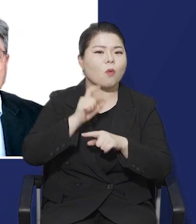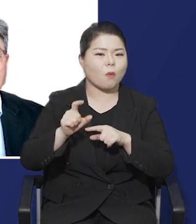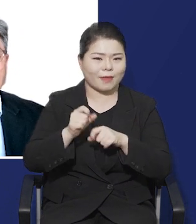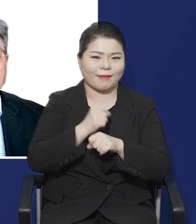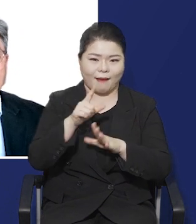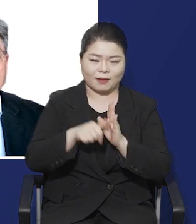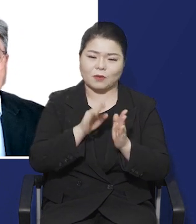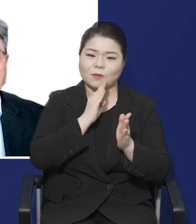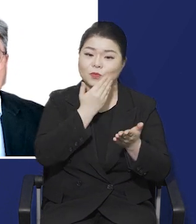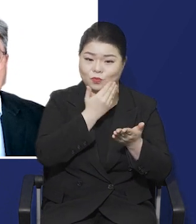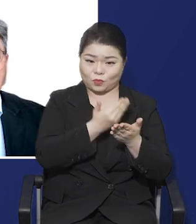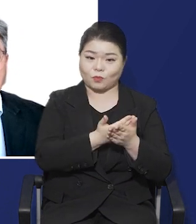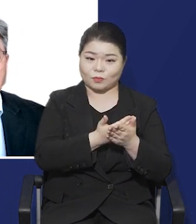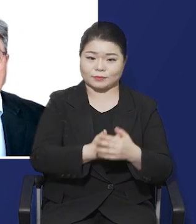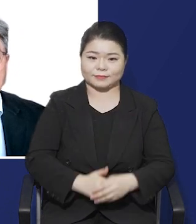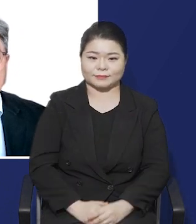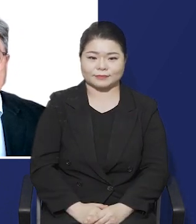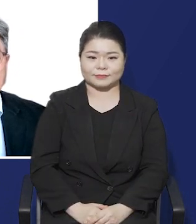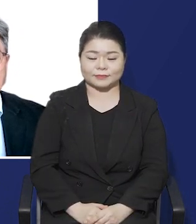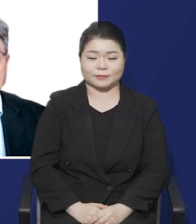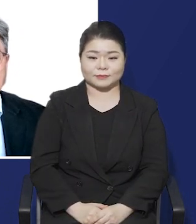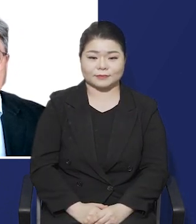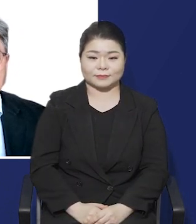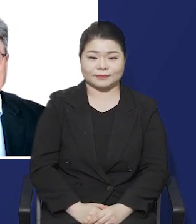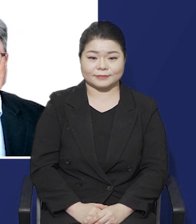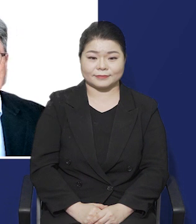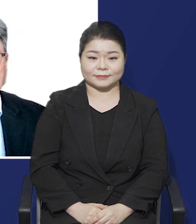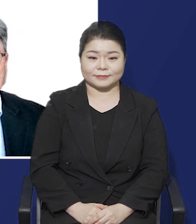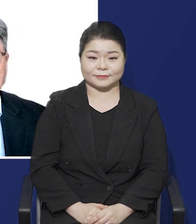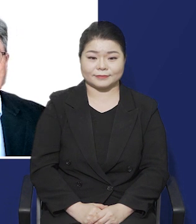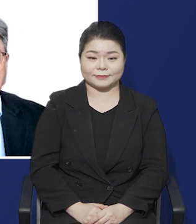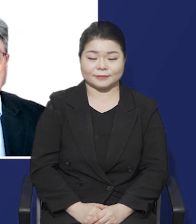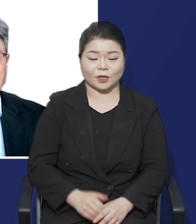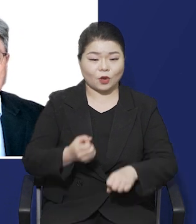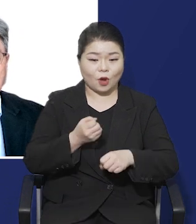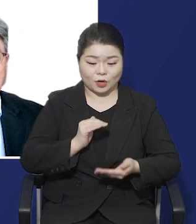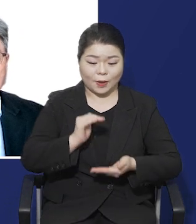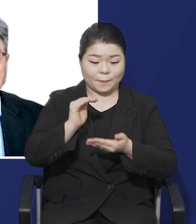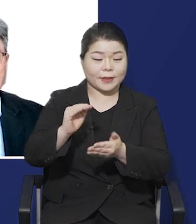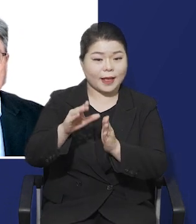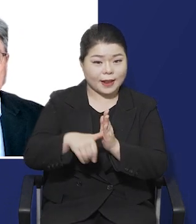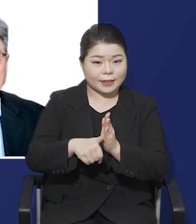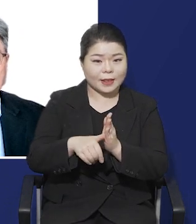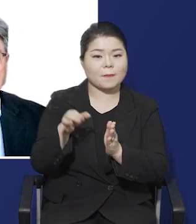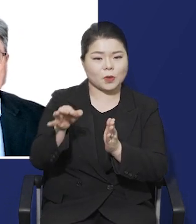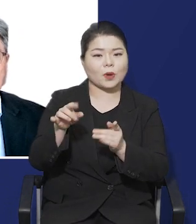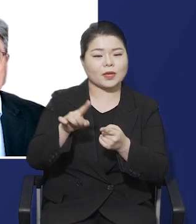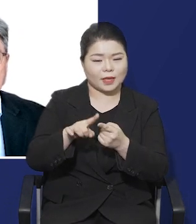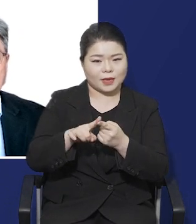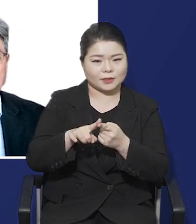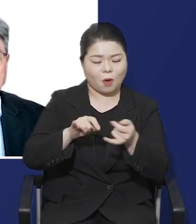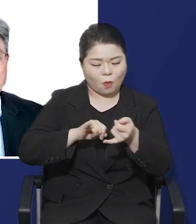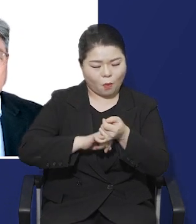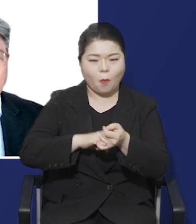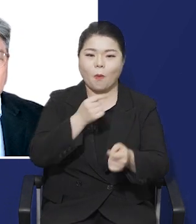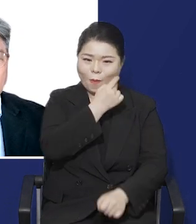매우 중요한 요소가 되기 때문에 방금 말씀드린 이러한 그 운송에 대한 운임비에 대해서는 필히